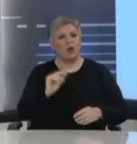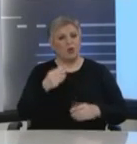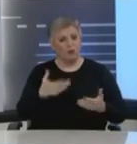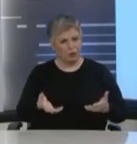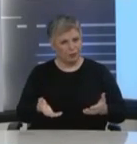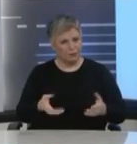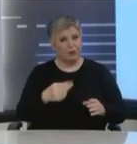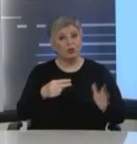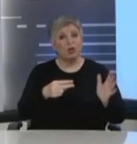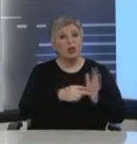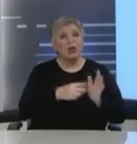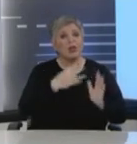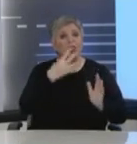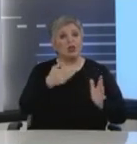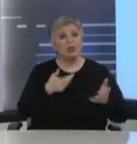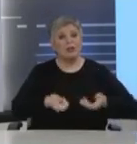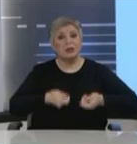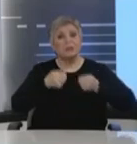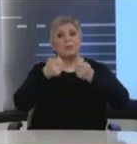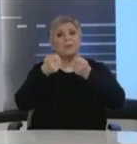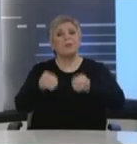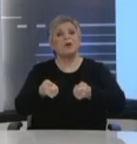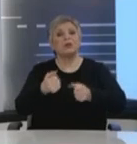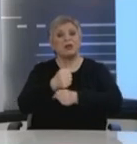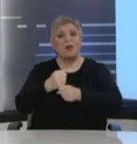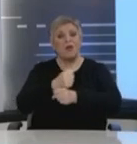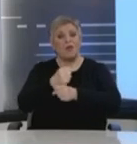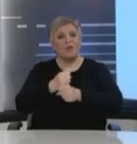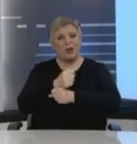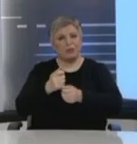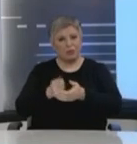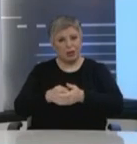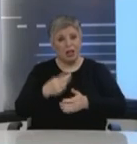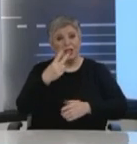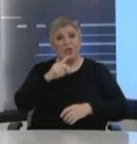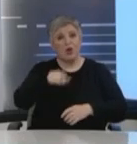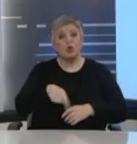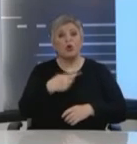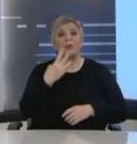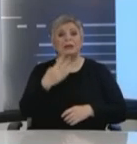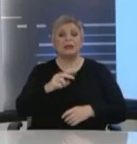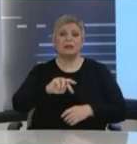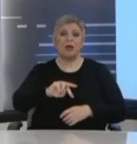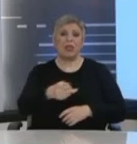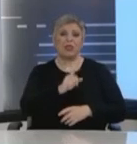Το 2004 το ΠΑΣΟΚ παρέδωσε τη δημόσια φαρμακευτική δαπάνη στα 2,4 δις ευρώ.